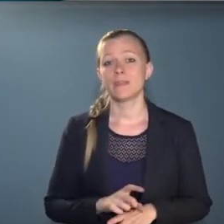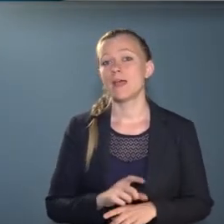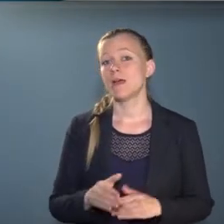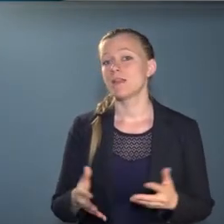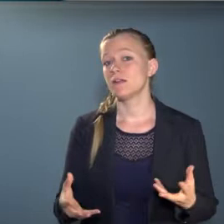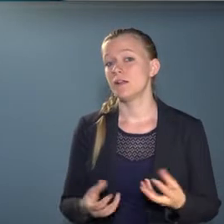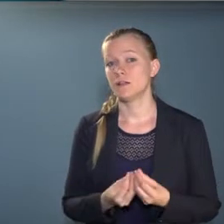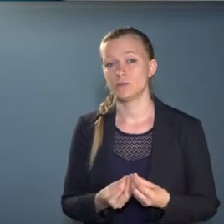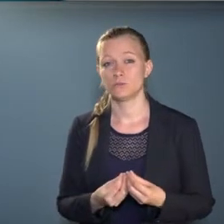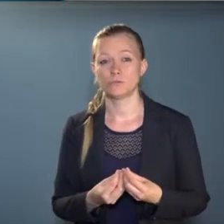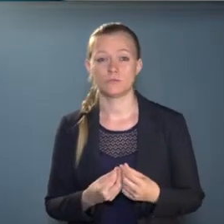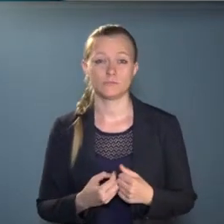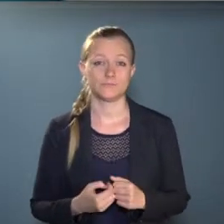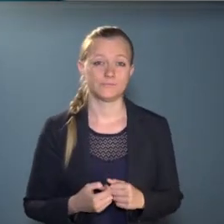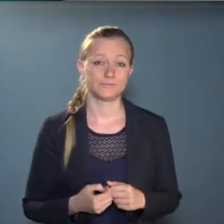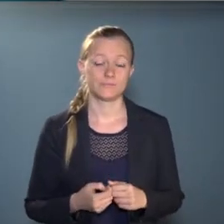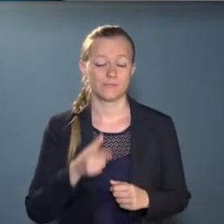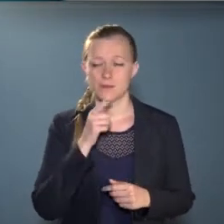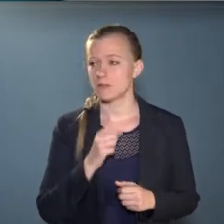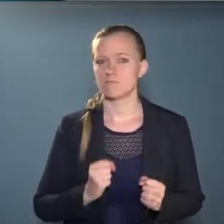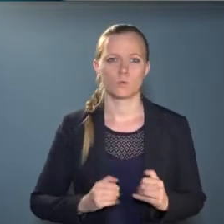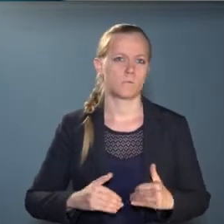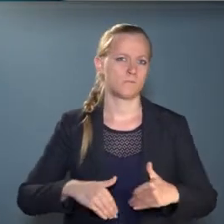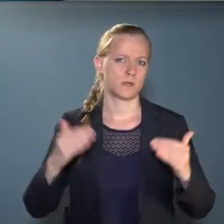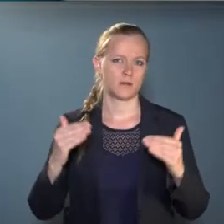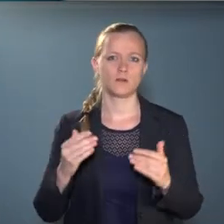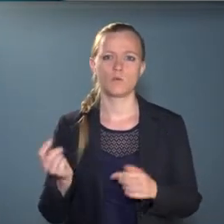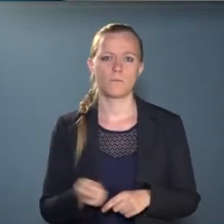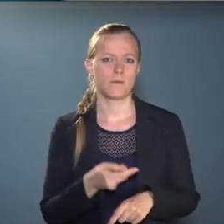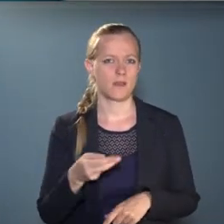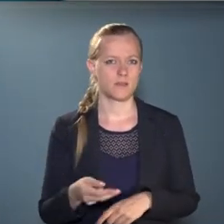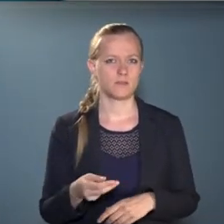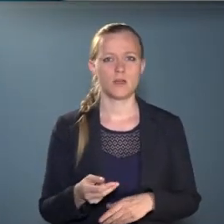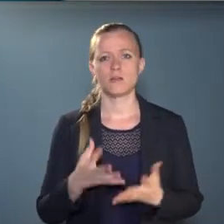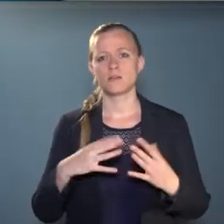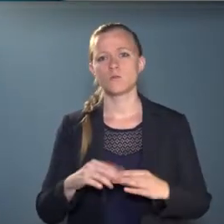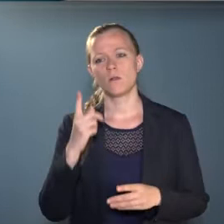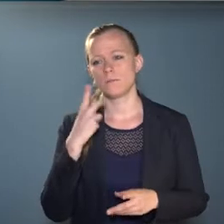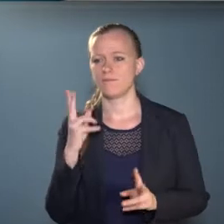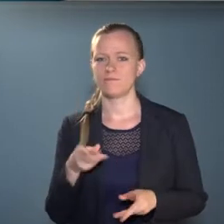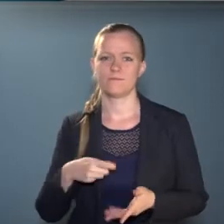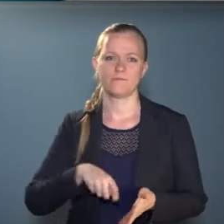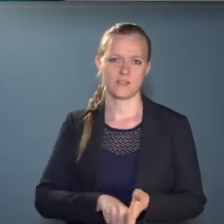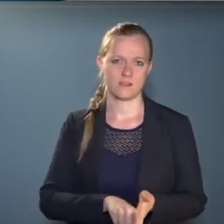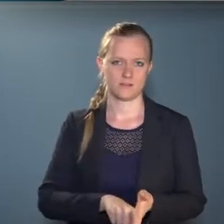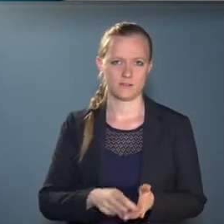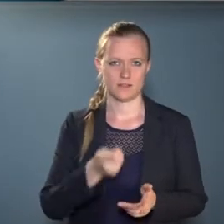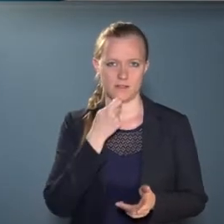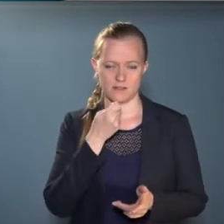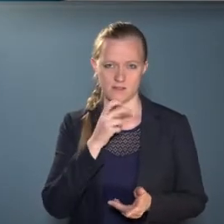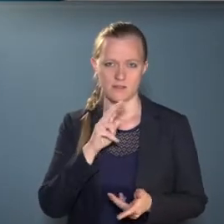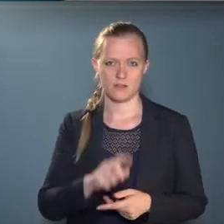együtt nem fog jelentősen változni Kőbányán a szülők térítési díja, hiszen